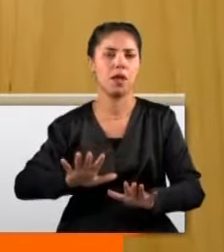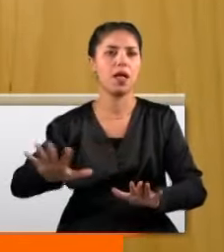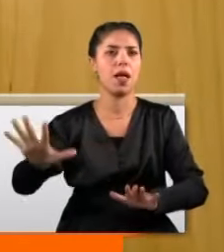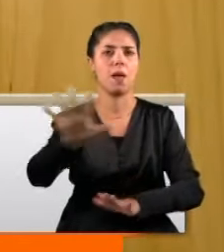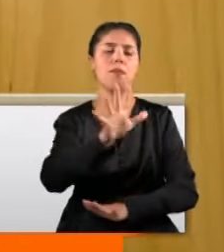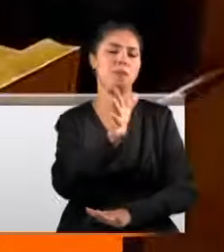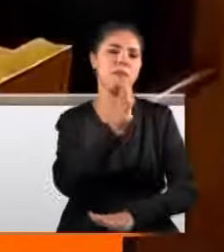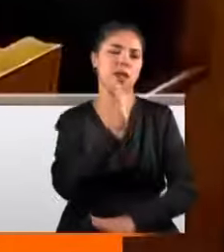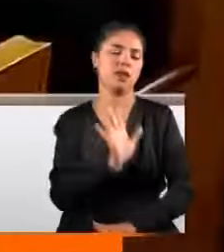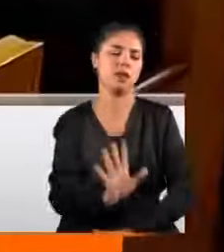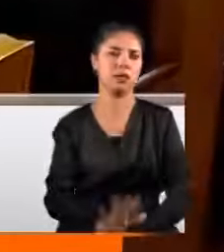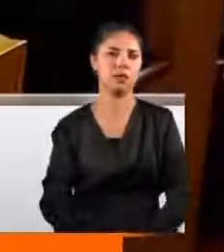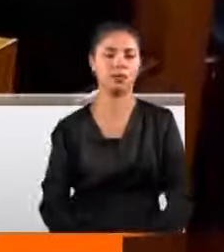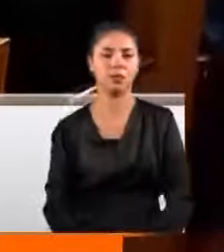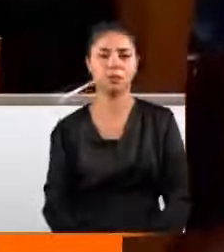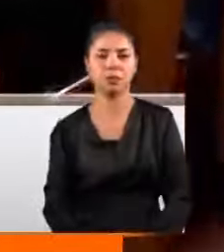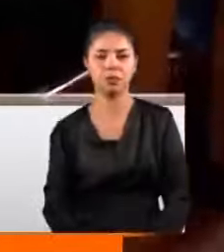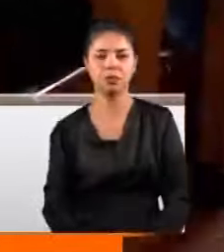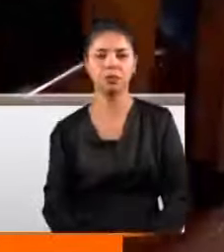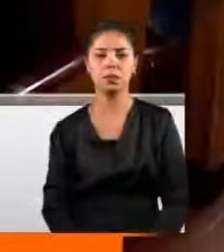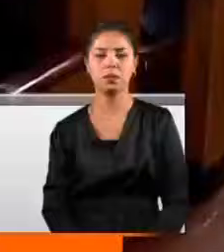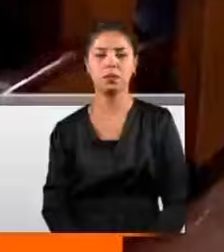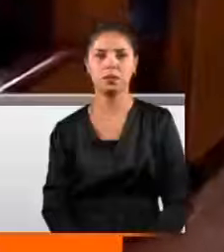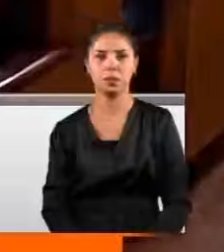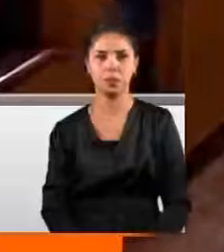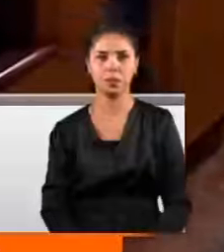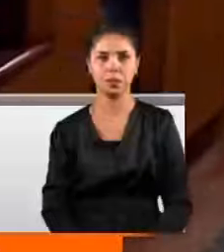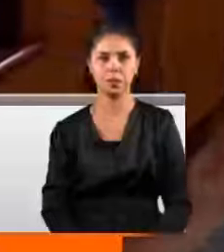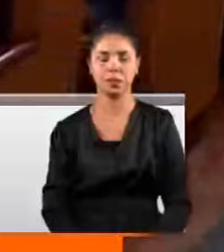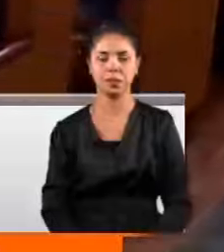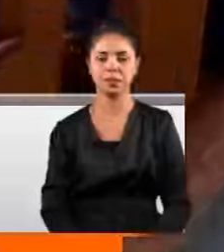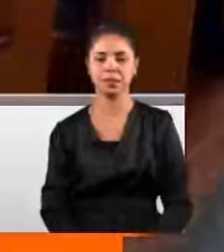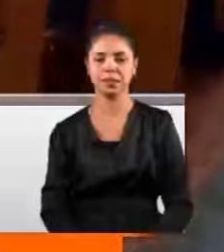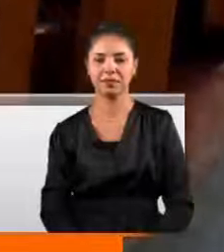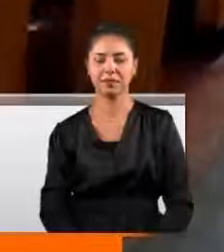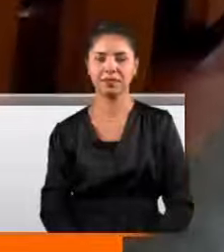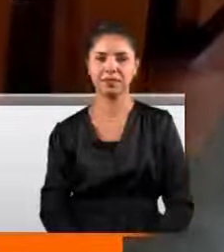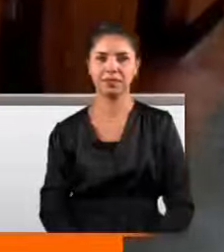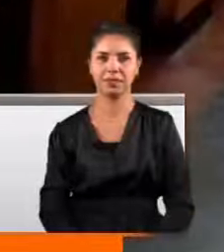kızıl çıksın. Yaşamak bize zehir olsun.